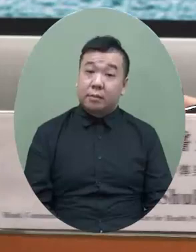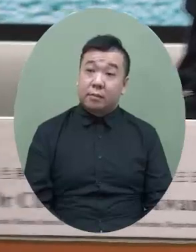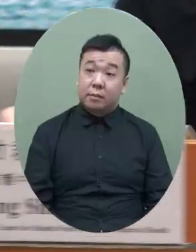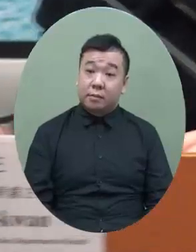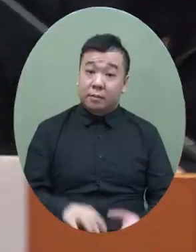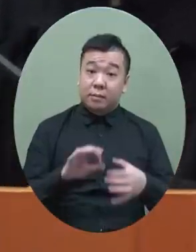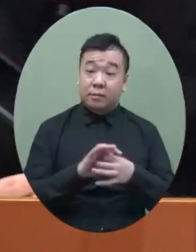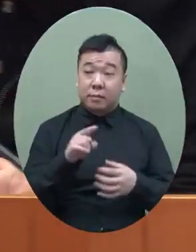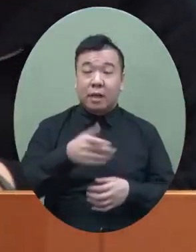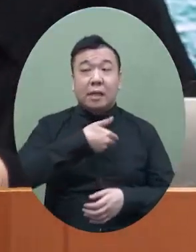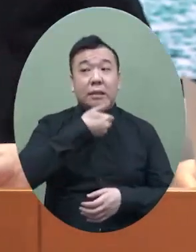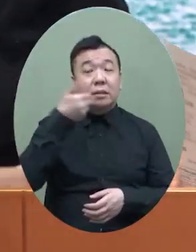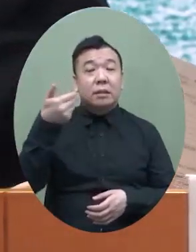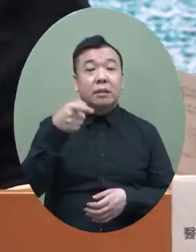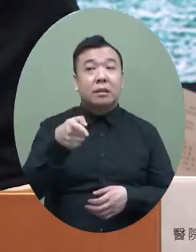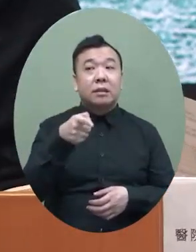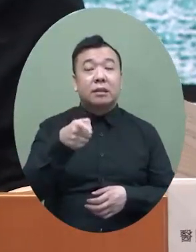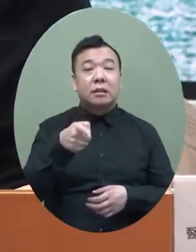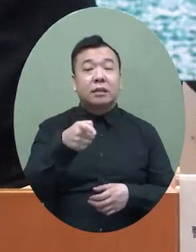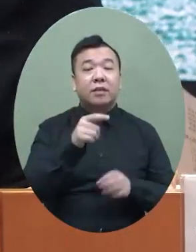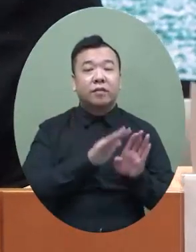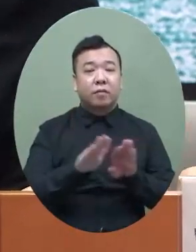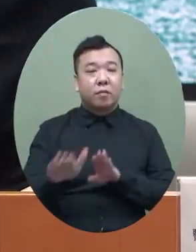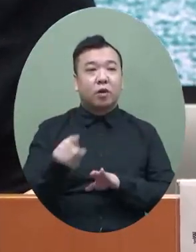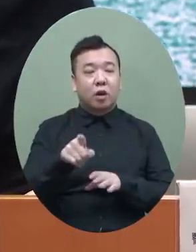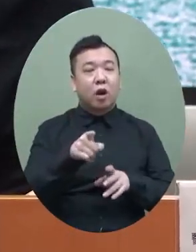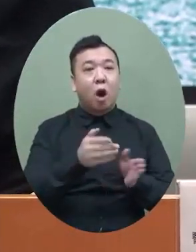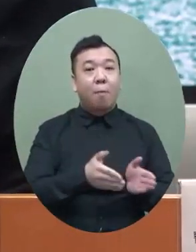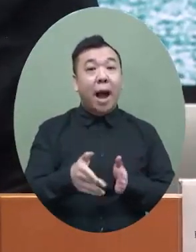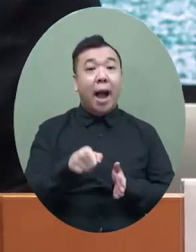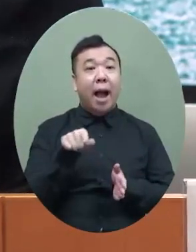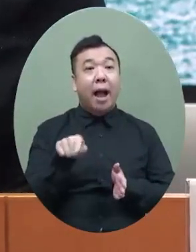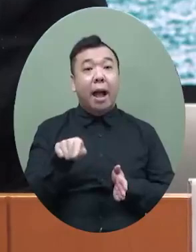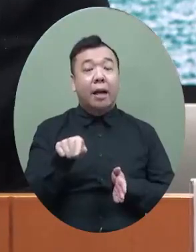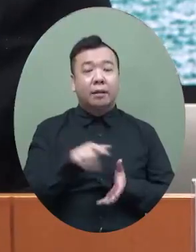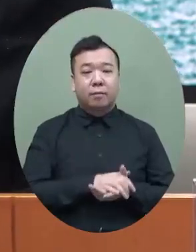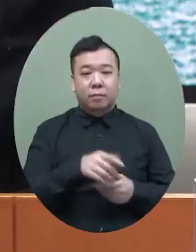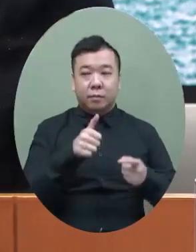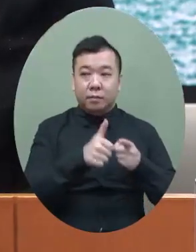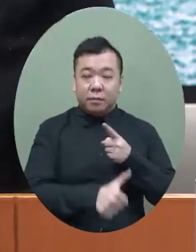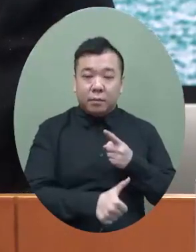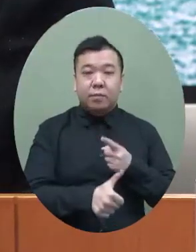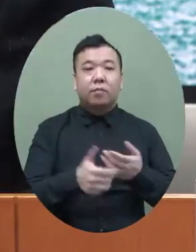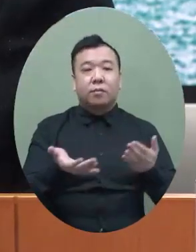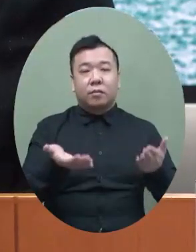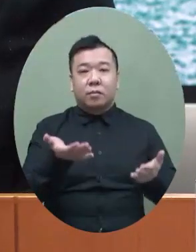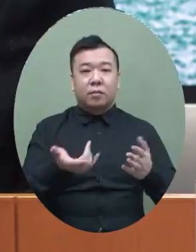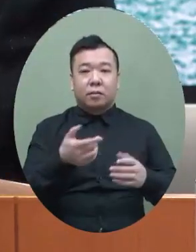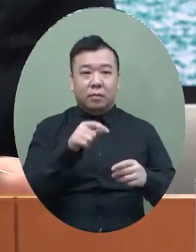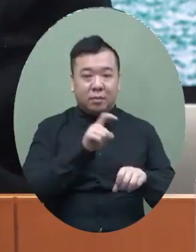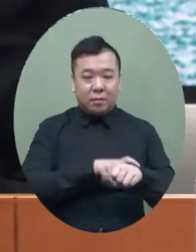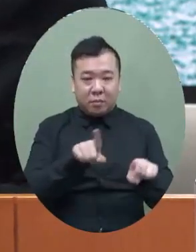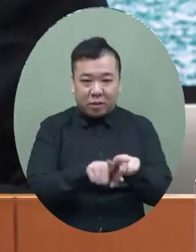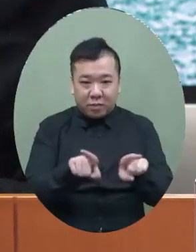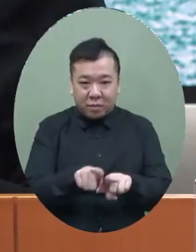關於日間服務嗰邊嘅病人安排咧，就無論係首次啦，或者係即係定期要